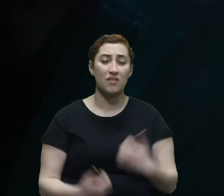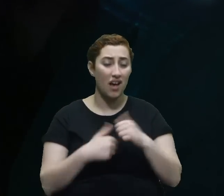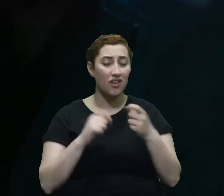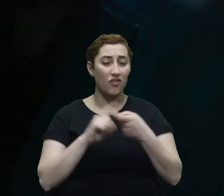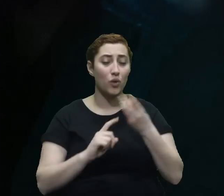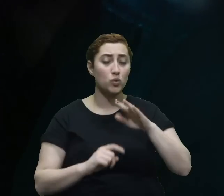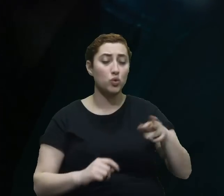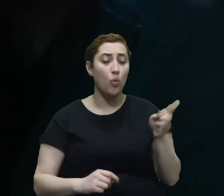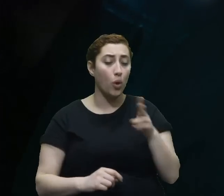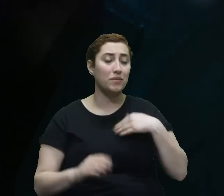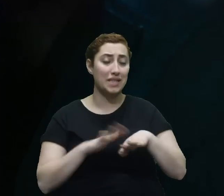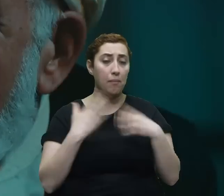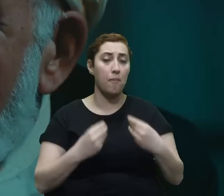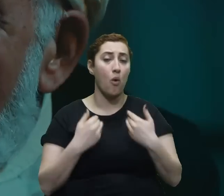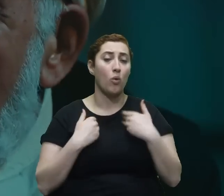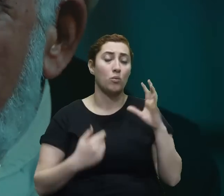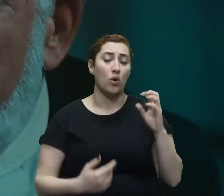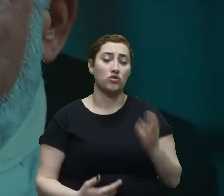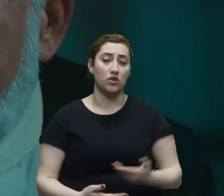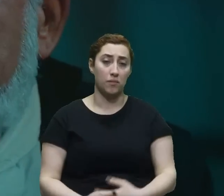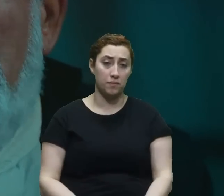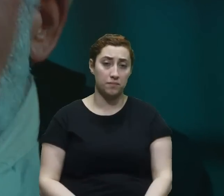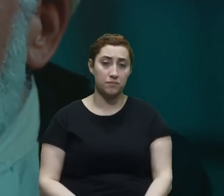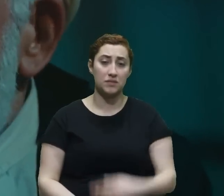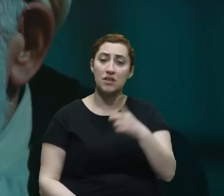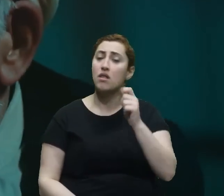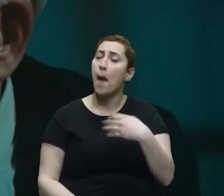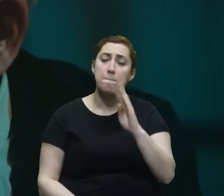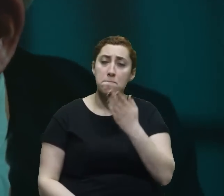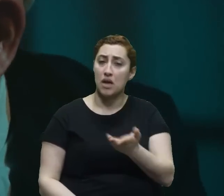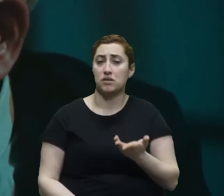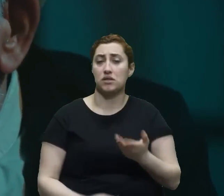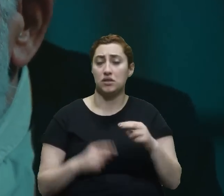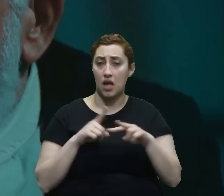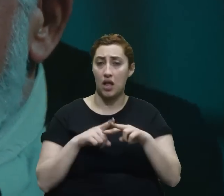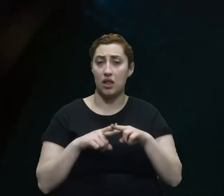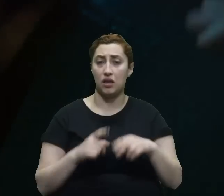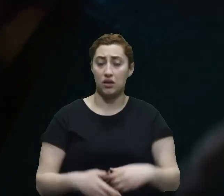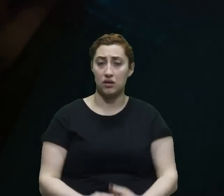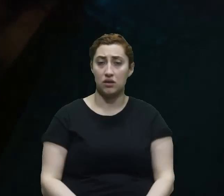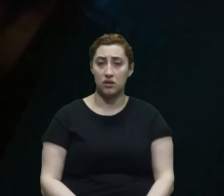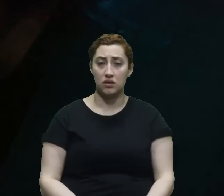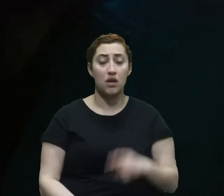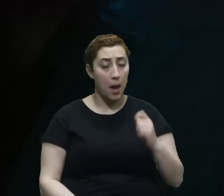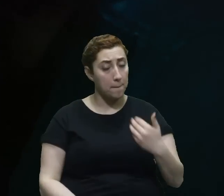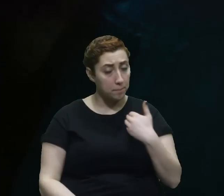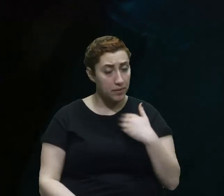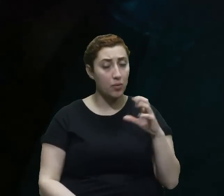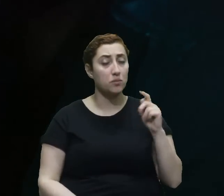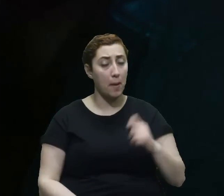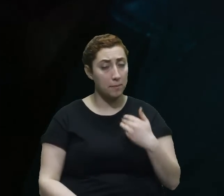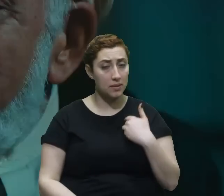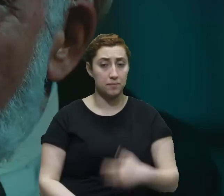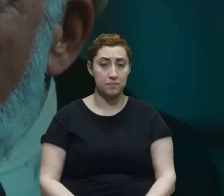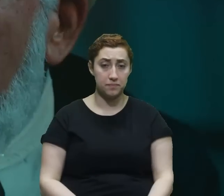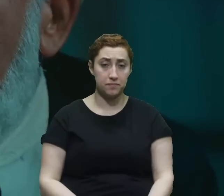Karımla çocuğumun ölümüne sebep oldum hocam. Sen yapmazsın böyle şey Ali. Yaptım hocam,